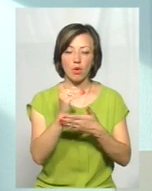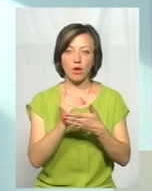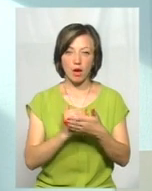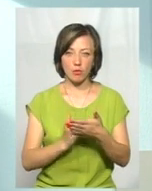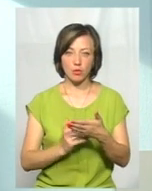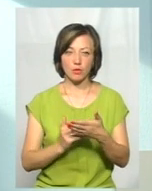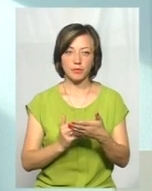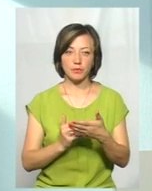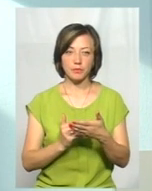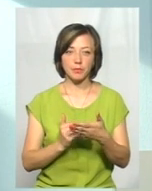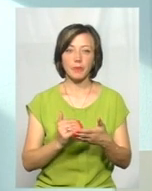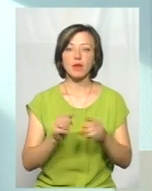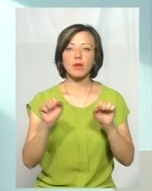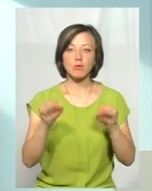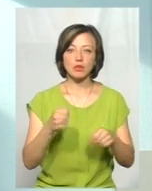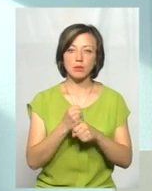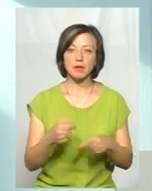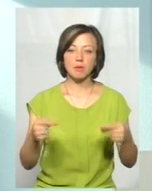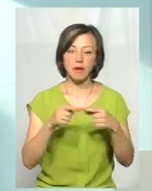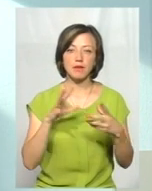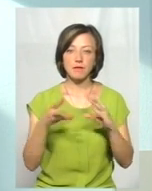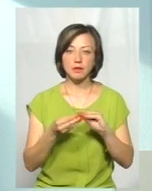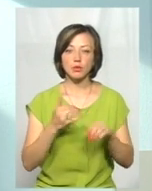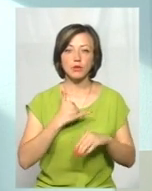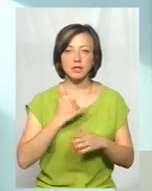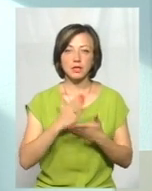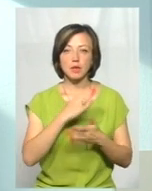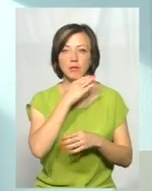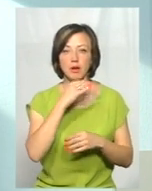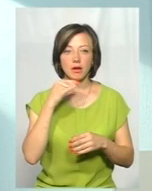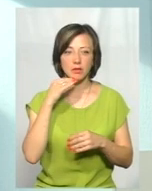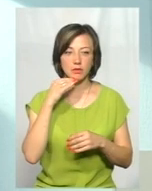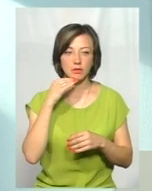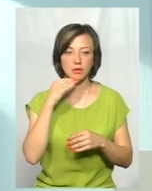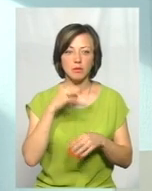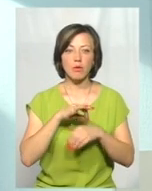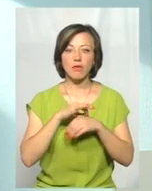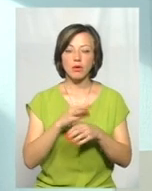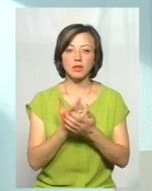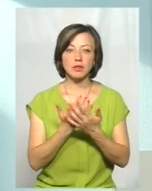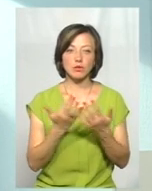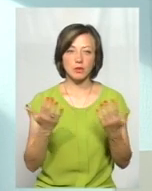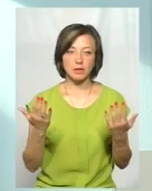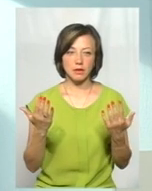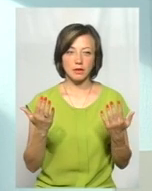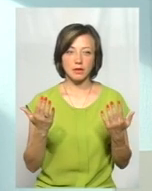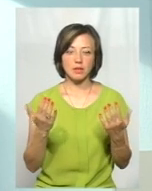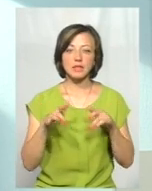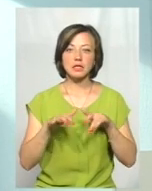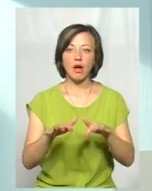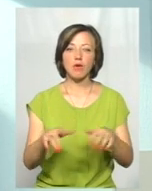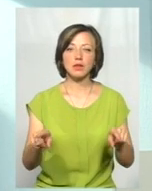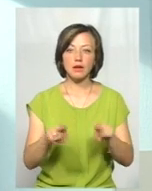програмою, виборець може робити певні висновки. В нас є дуже багато, ми проводимо різноманітні заходи,